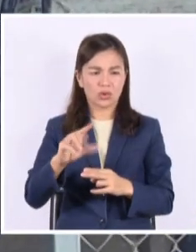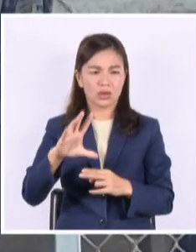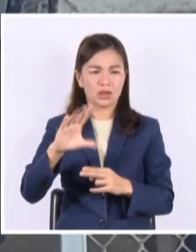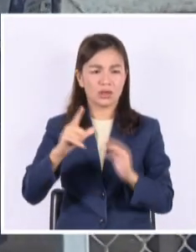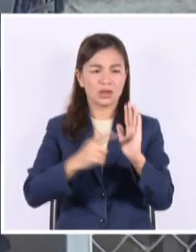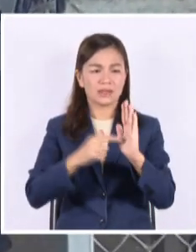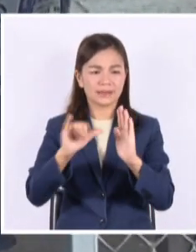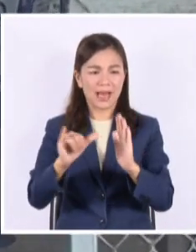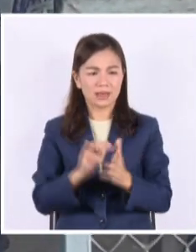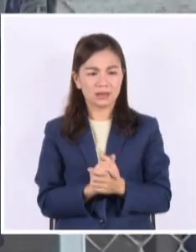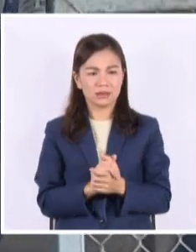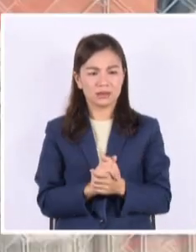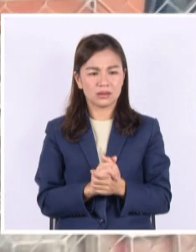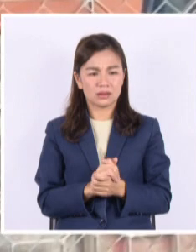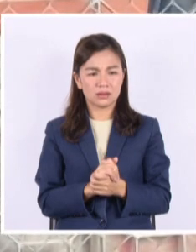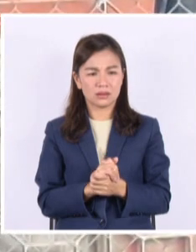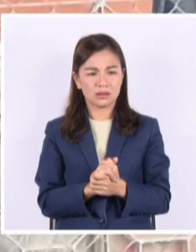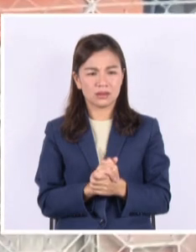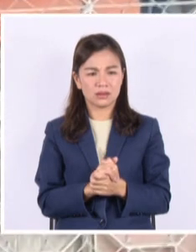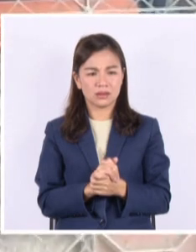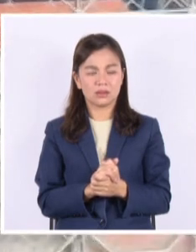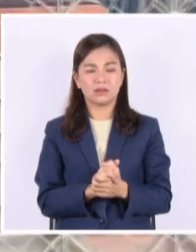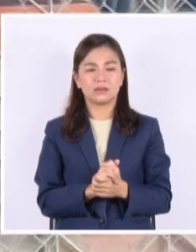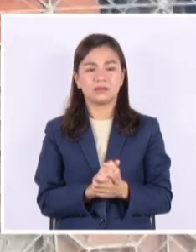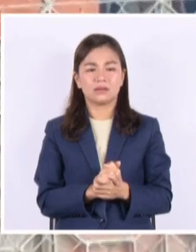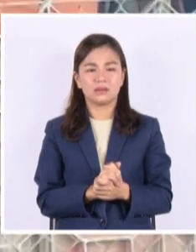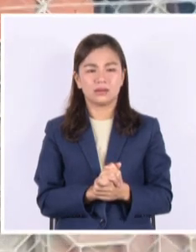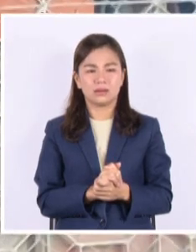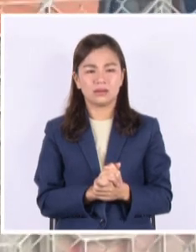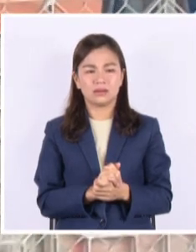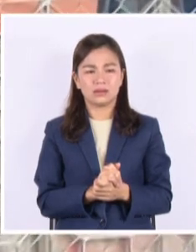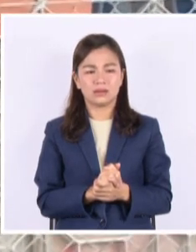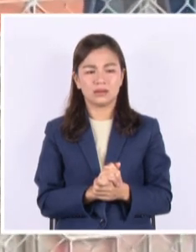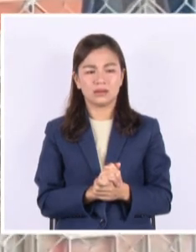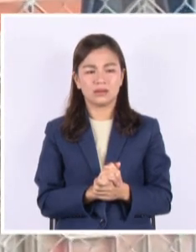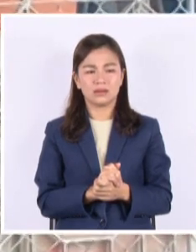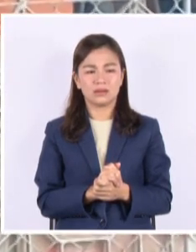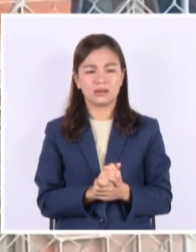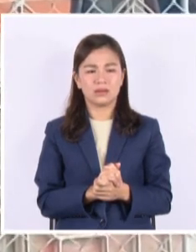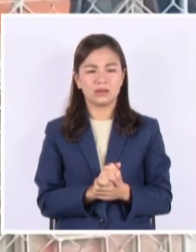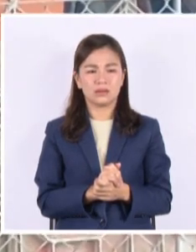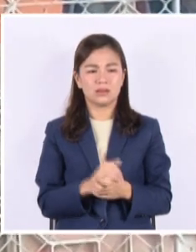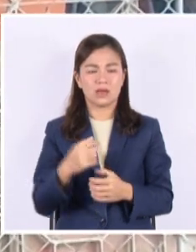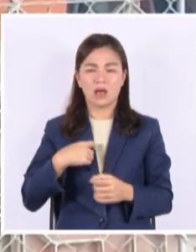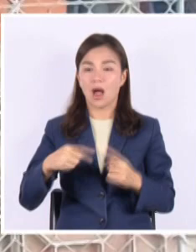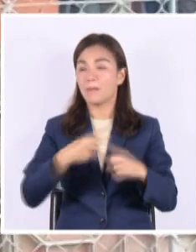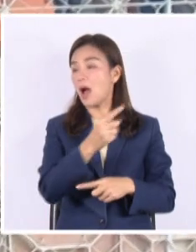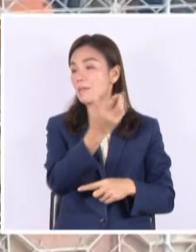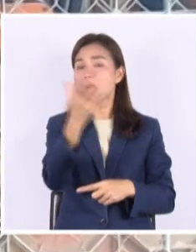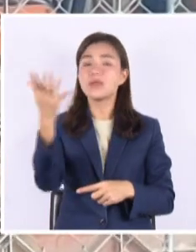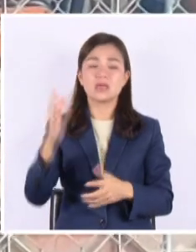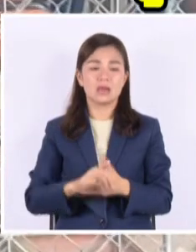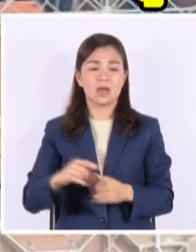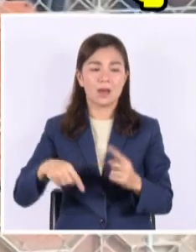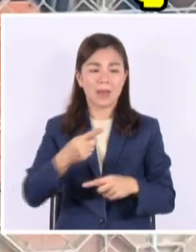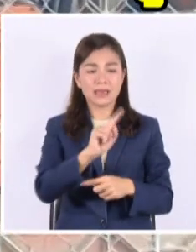กไม ่ ย อมไม่ยอม แ ล้ว หมดแล้วไงได ้ด่าว่าไงหมดแล้วไงแล้ว เพราะฉันก็ไม่มีที่ไปอ่ะ คื